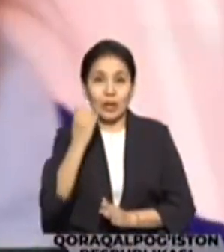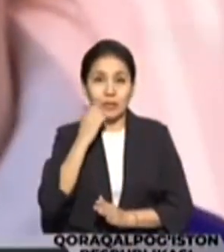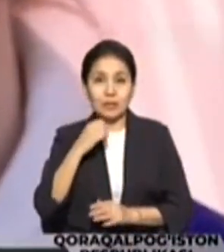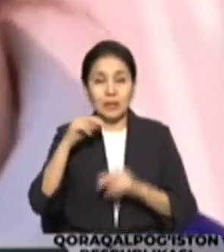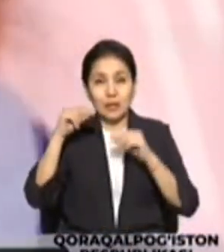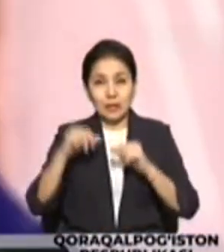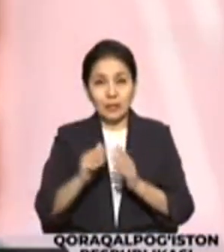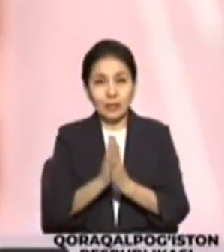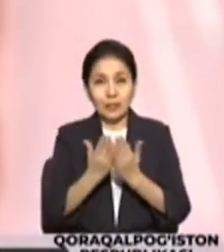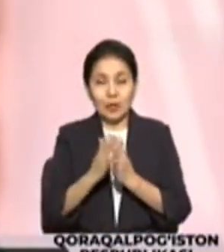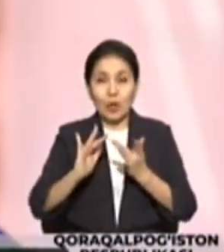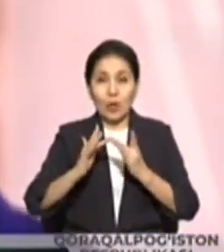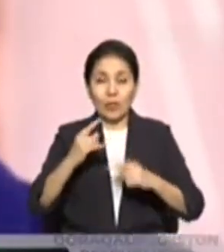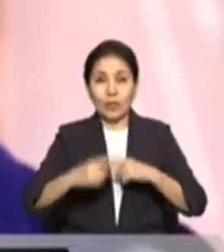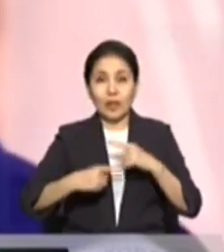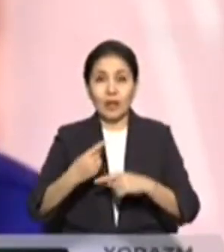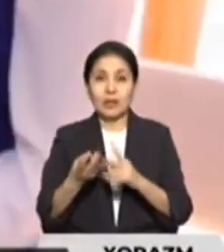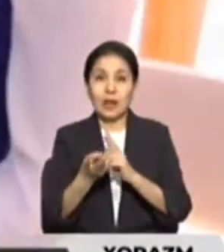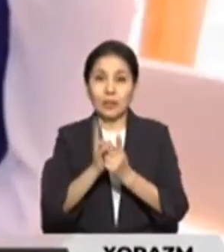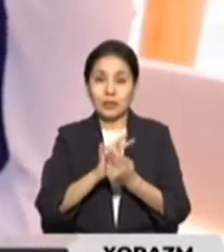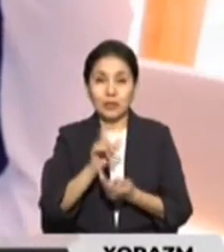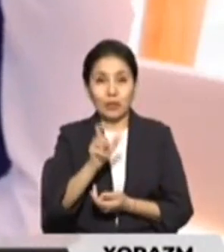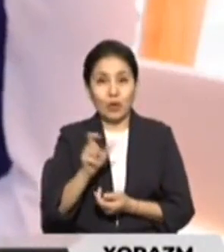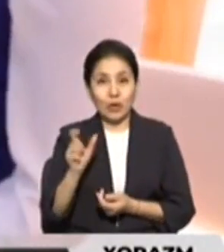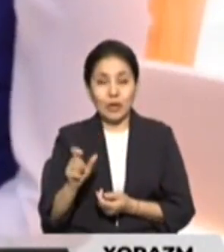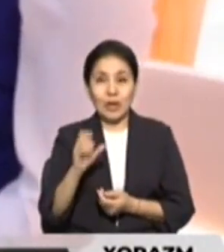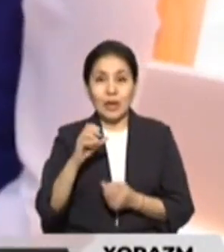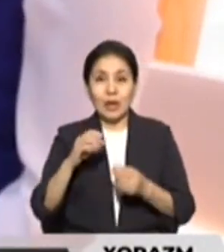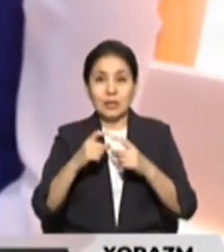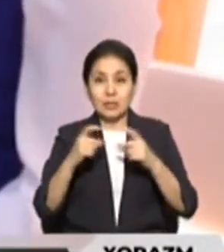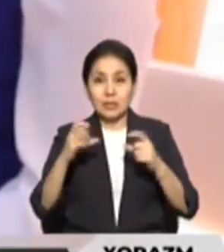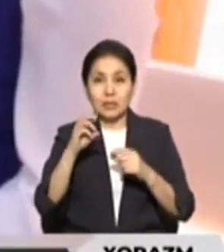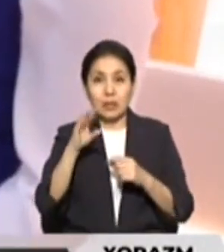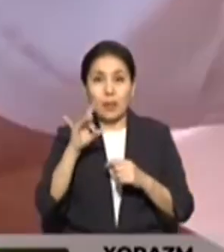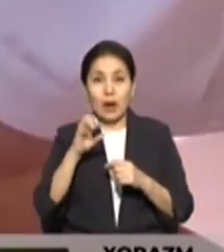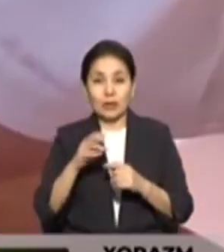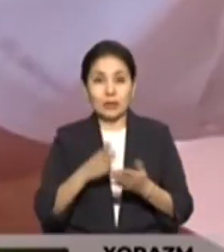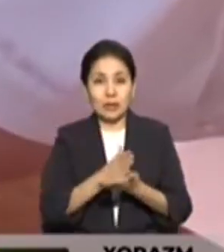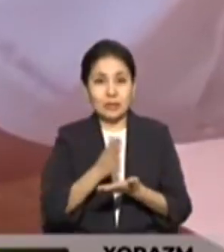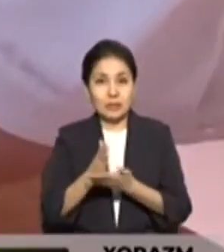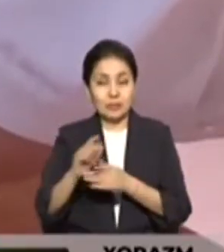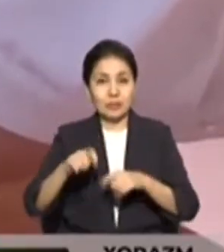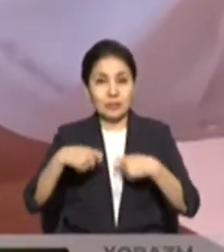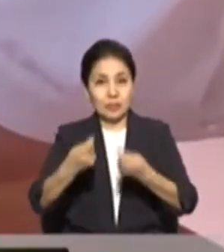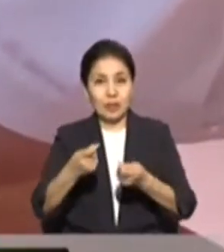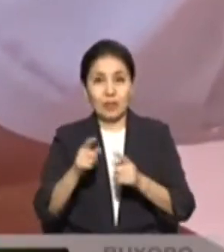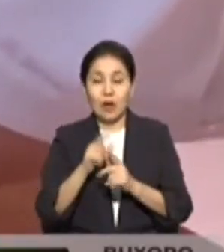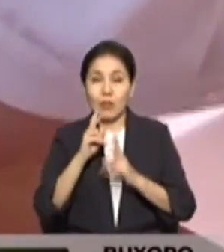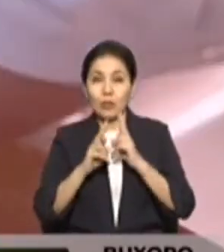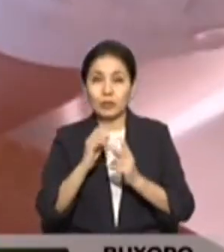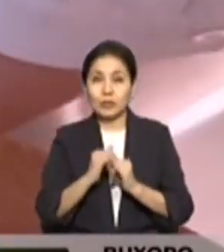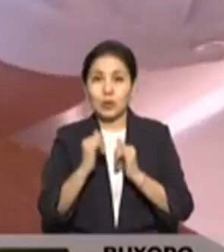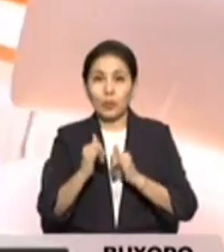haydovchilik guvohnomasini onlayn tarzda yangisiga almashtirgan fuqarolarning smart kartalarini manzilga yetkazib beradi. Bu boradagi murojaatlar